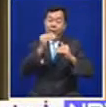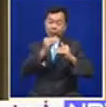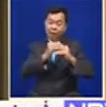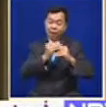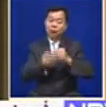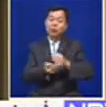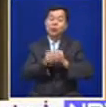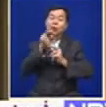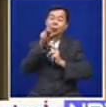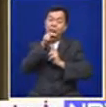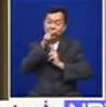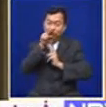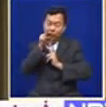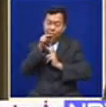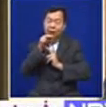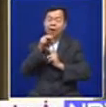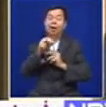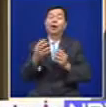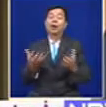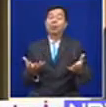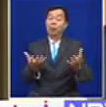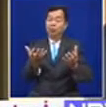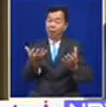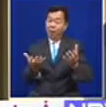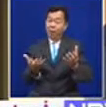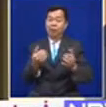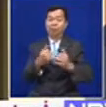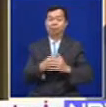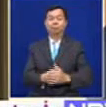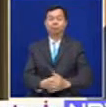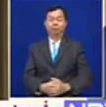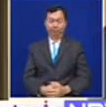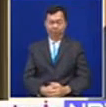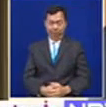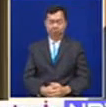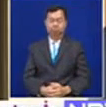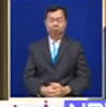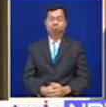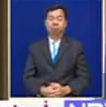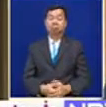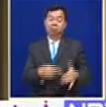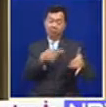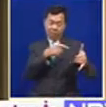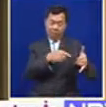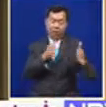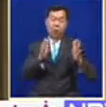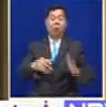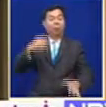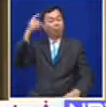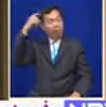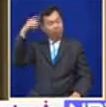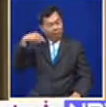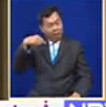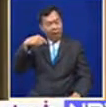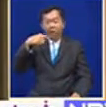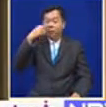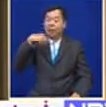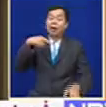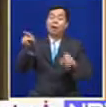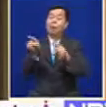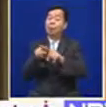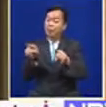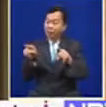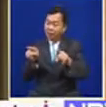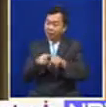างเงี้ยจะเพราะมีไม่ใช่ก้าวล่วงเขาเป็นคนของเขาอะถ้าประเทศของเราก็เหมือนกันใช่ไหมถ้าเราอย่